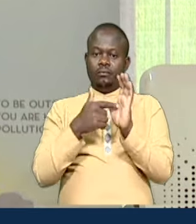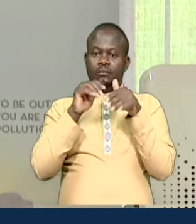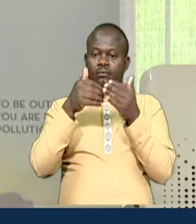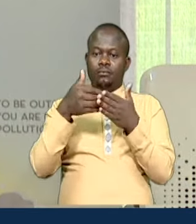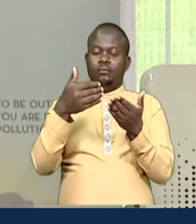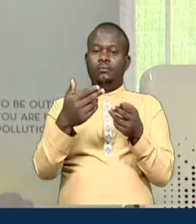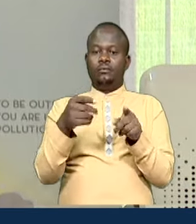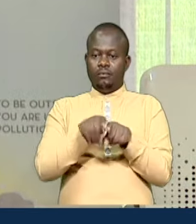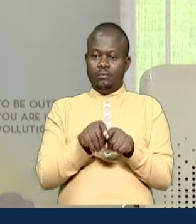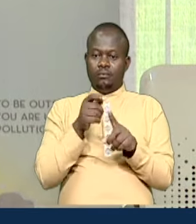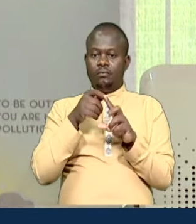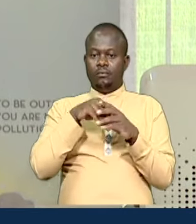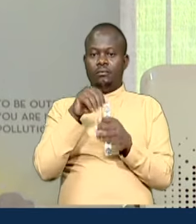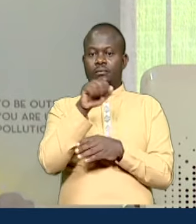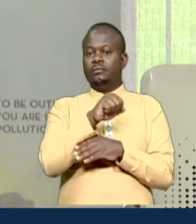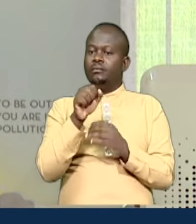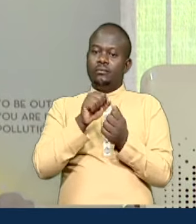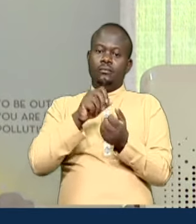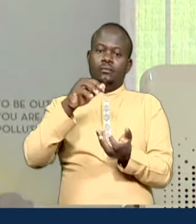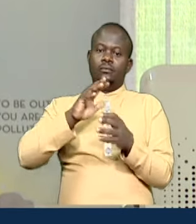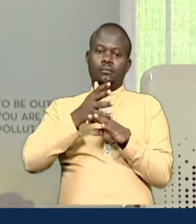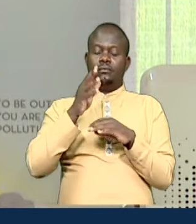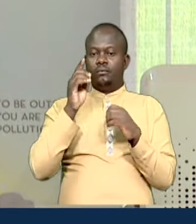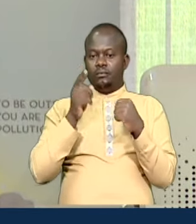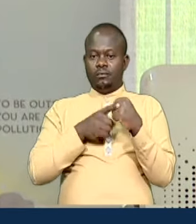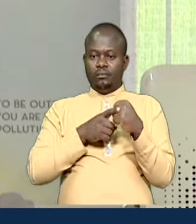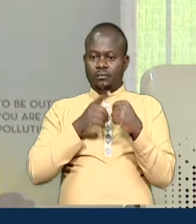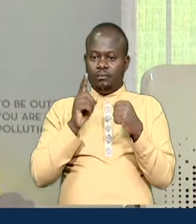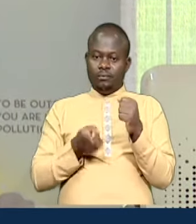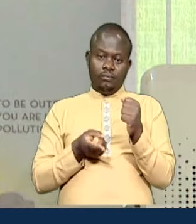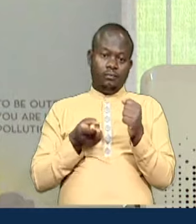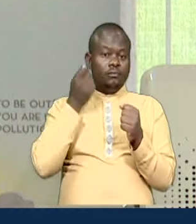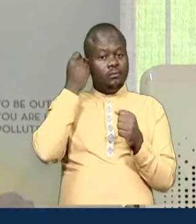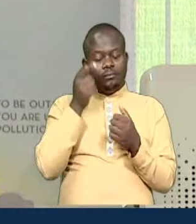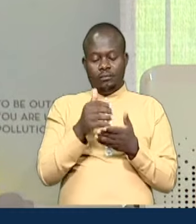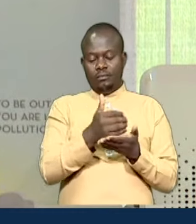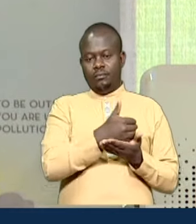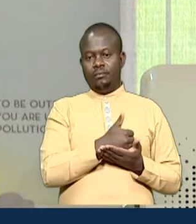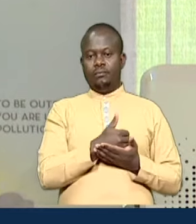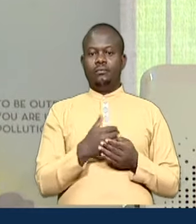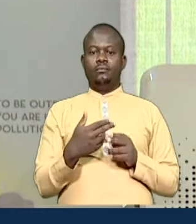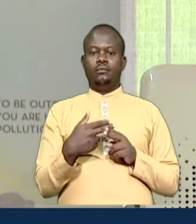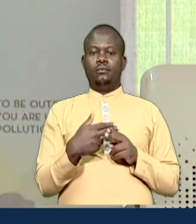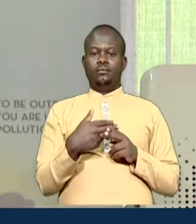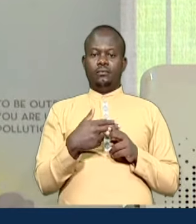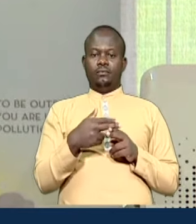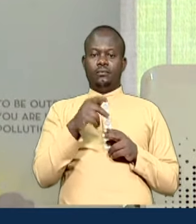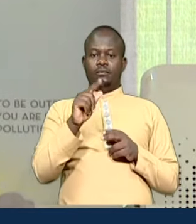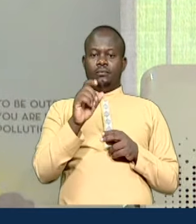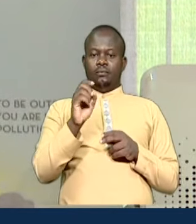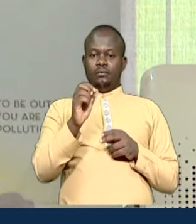nk'uko wakura imodoka zipolutinga zigera ku 600,000, bikaba byasevinga hafi